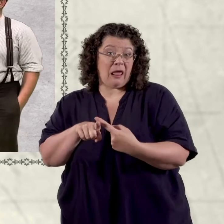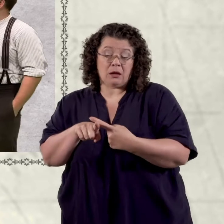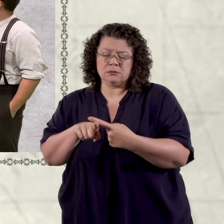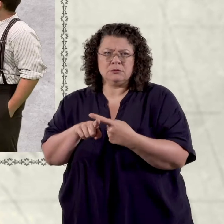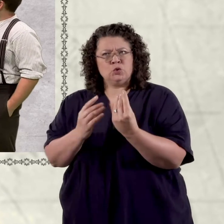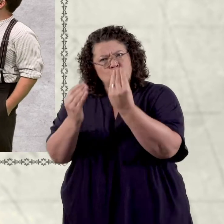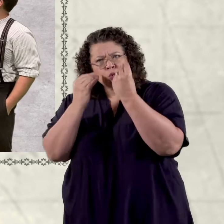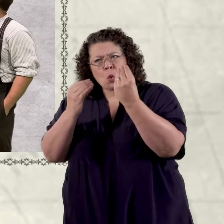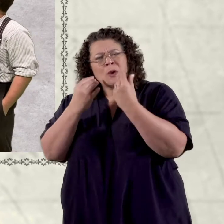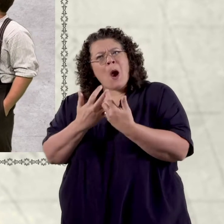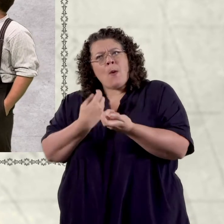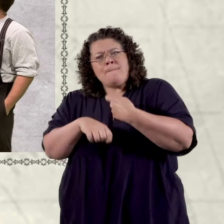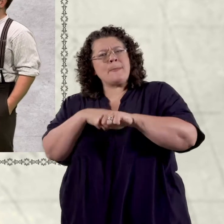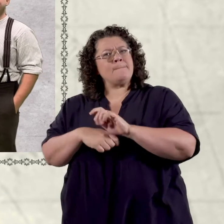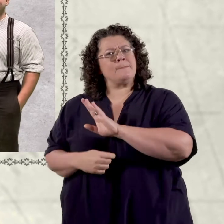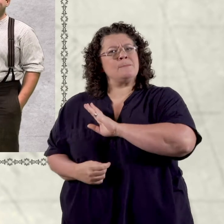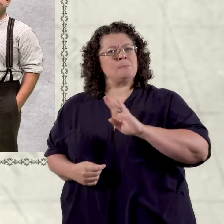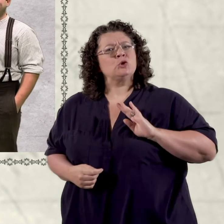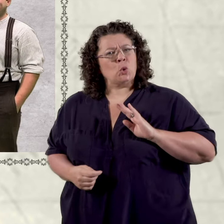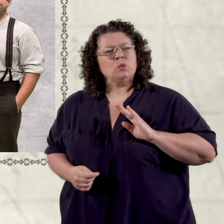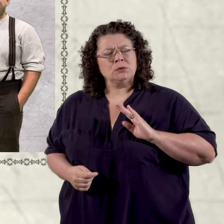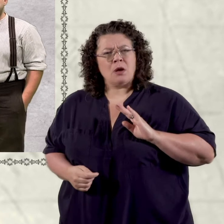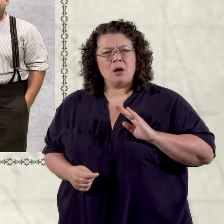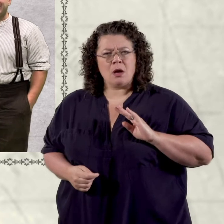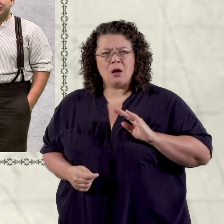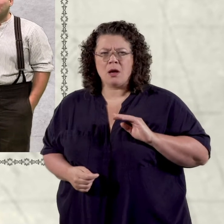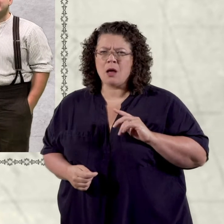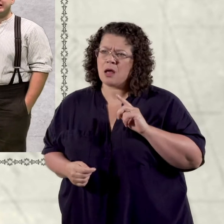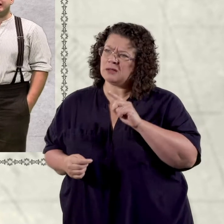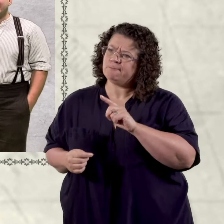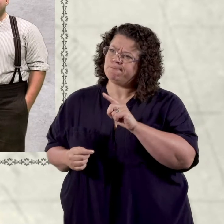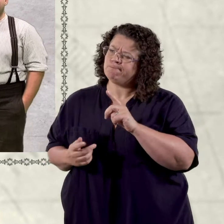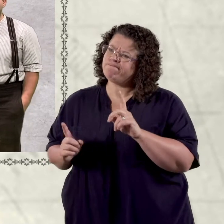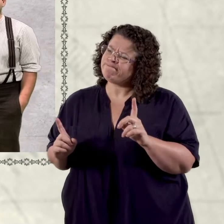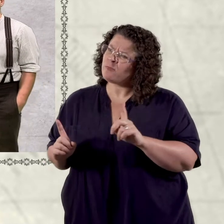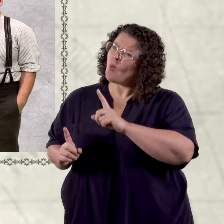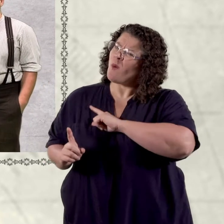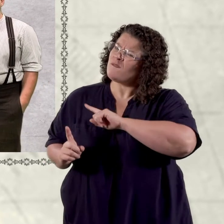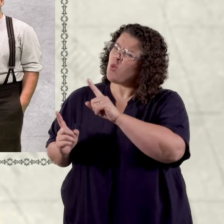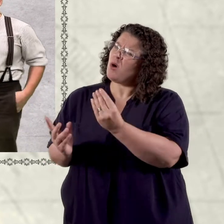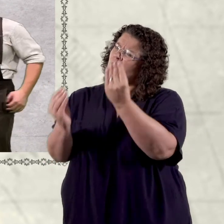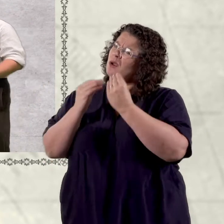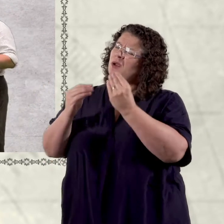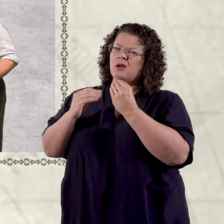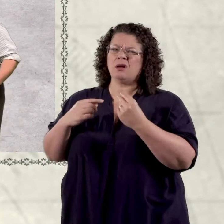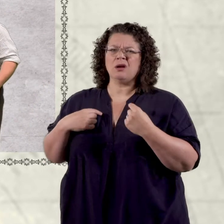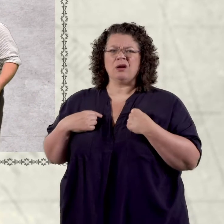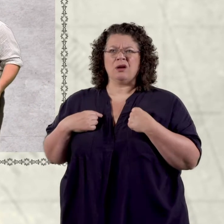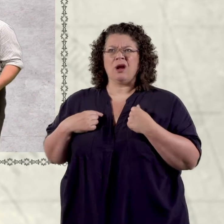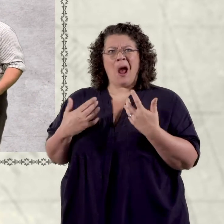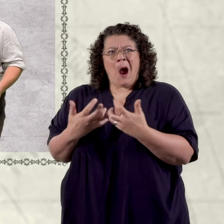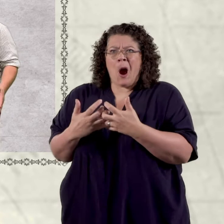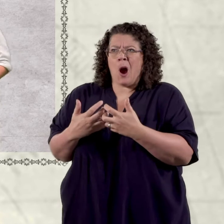i fod yn filwr. Yn paratoi ni ar gyfer rhyfel. Dyna oedd